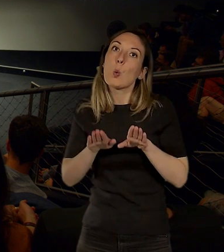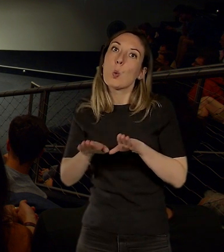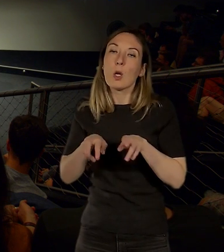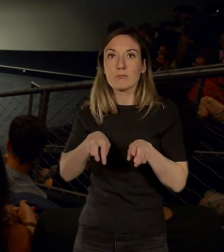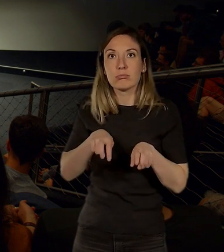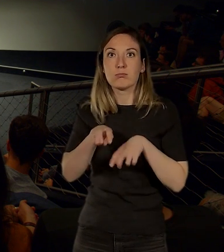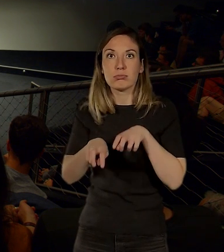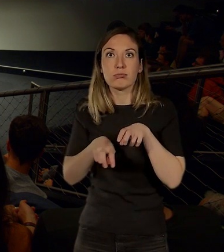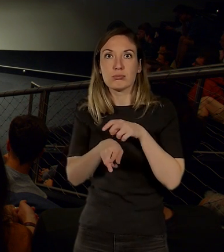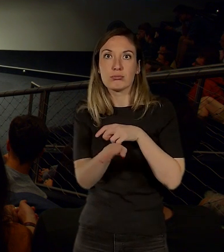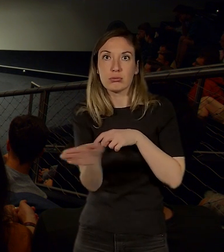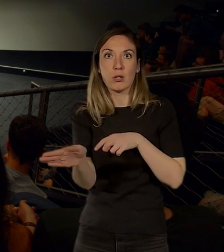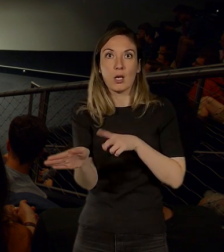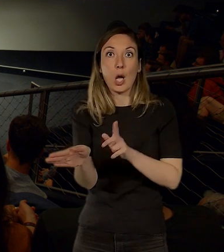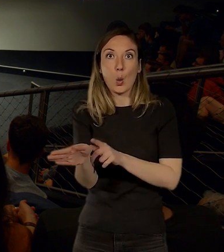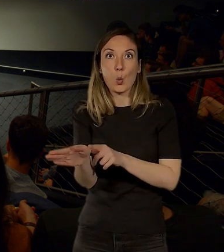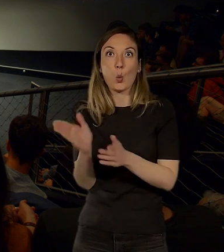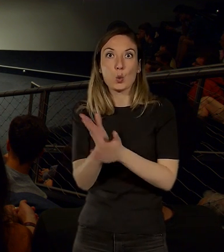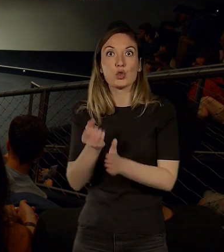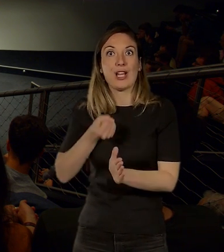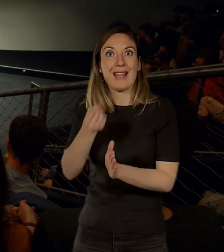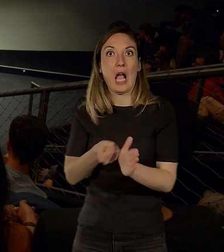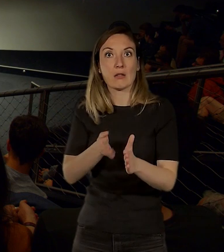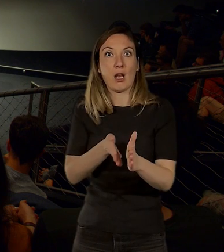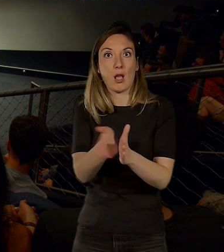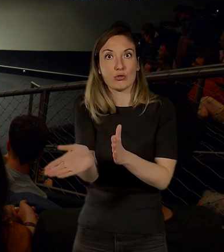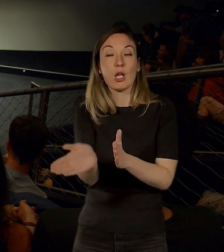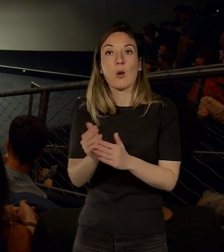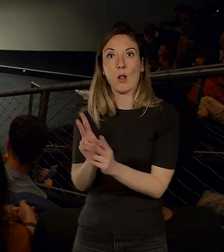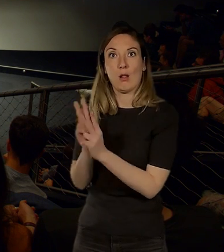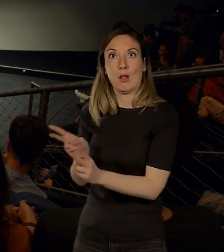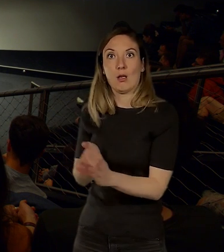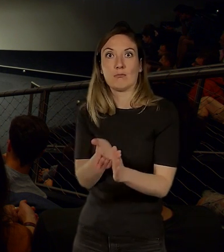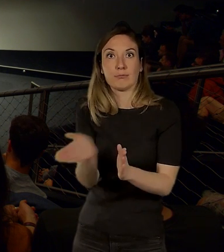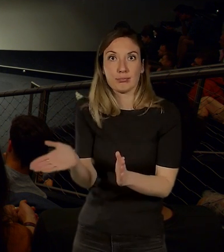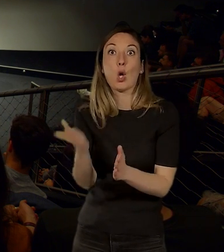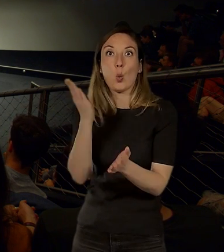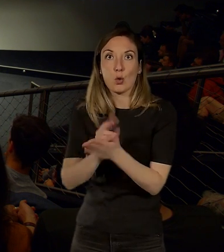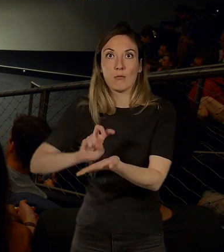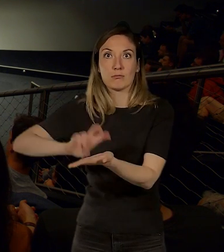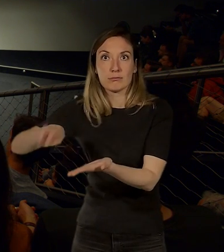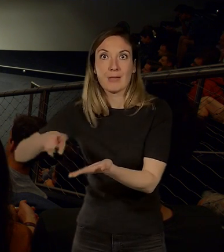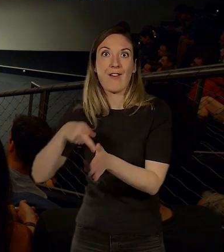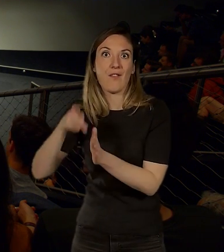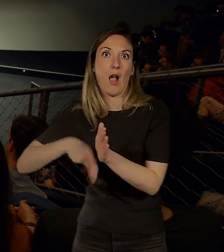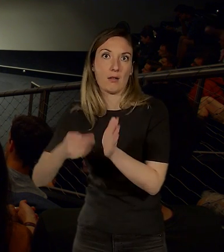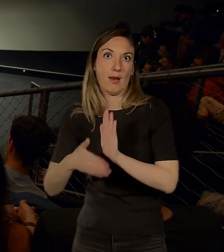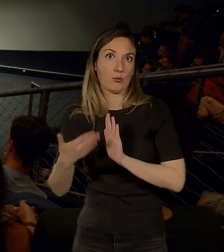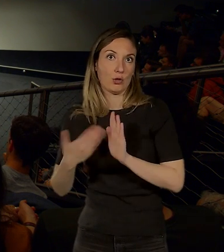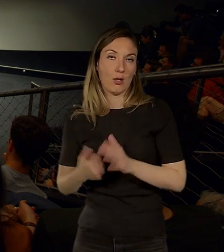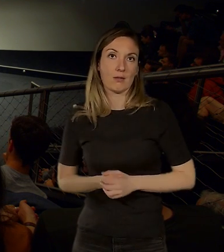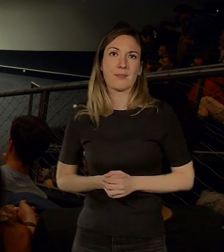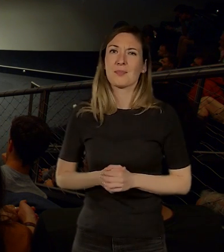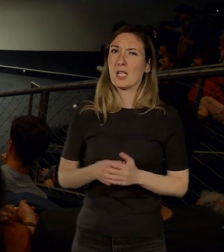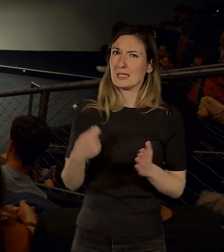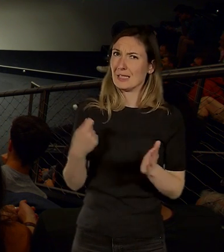třeba zanechají sdílené kolo a už si dojdou na nástupiště. A v těch dalších částí magistrály, tam se počítá